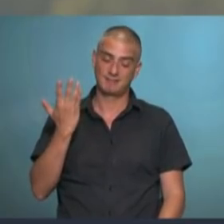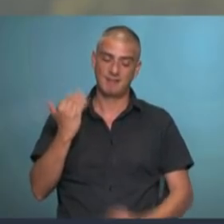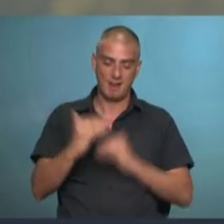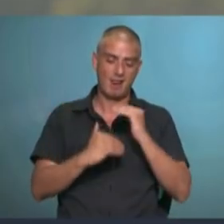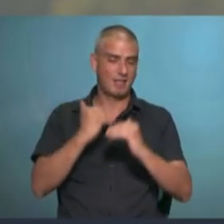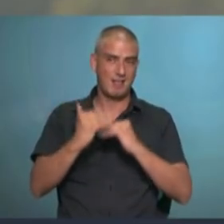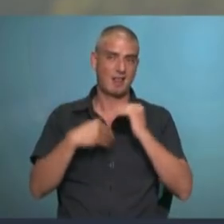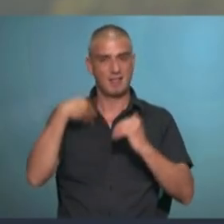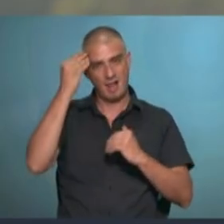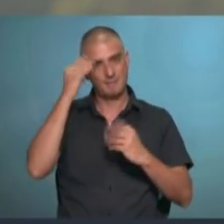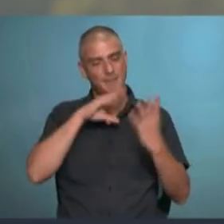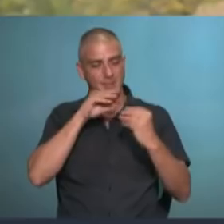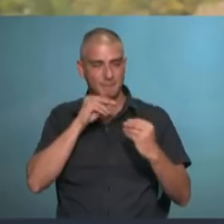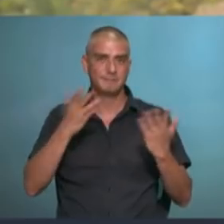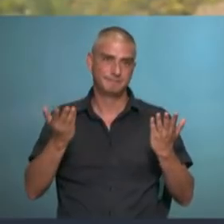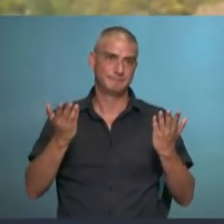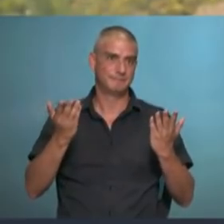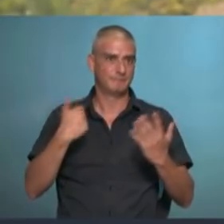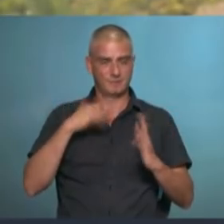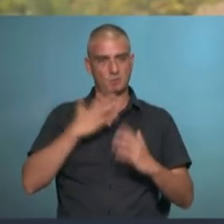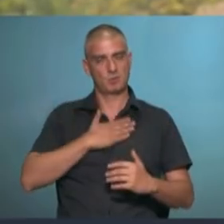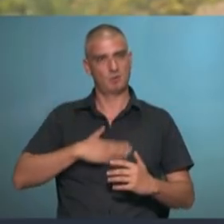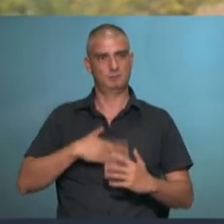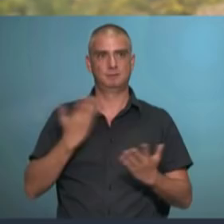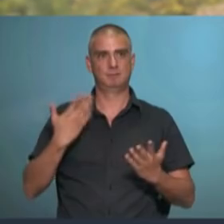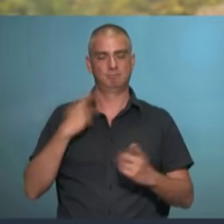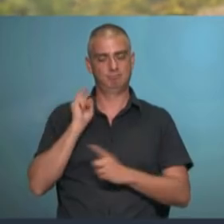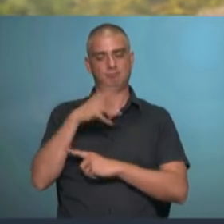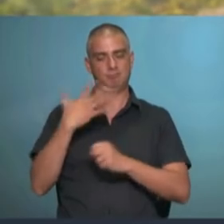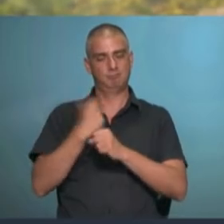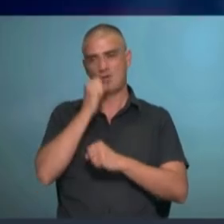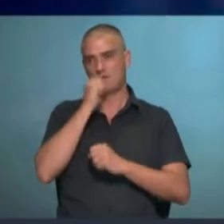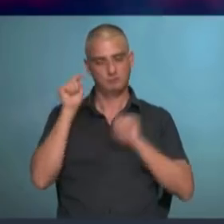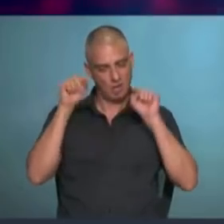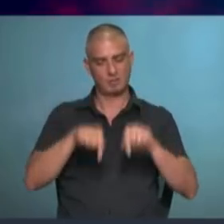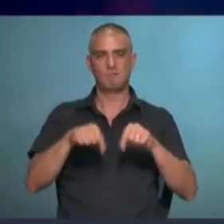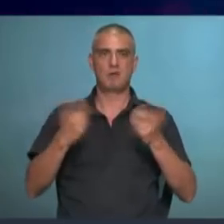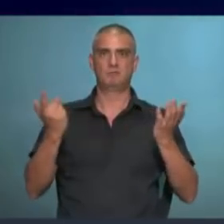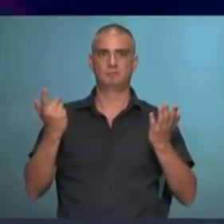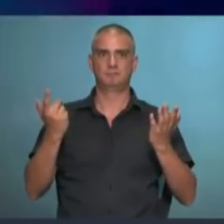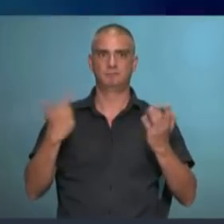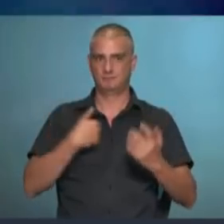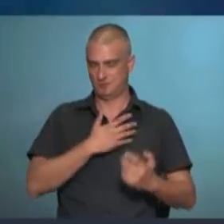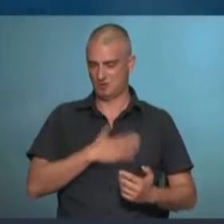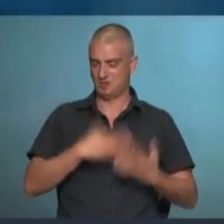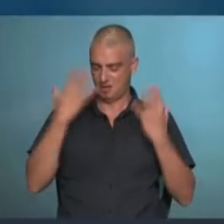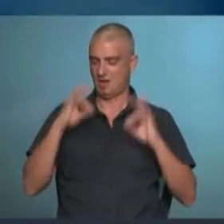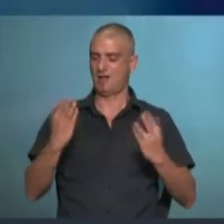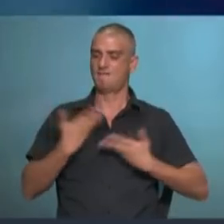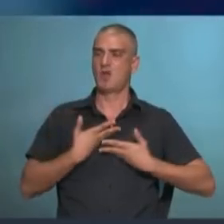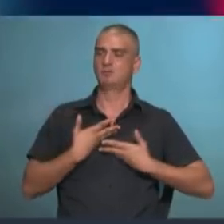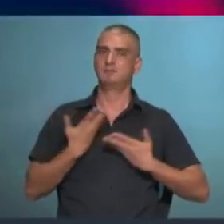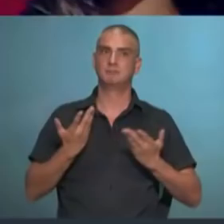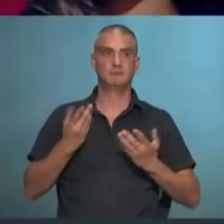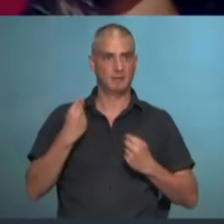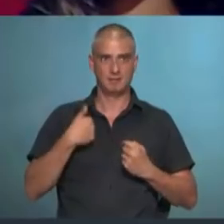למדתי איך מדברים, איך זה. אני מאוד רוצה להביא את האירוויזיון לפה, אני רוצה איזה כבוד כזה. כבר